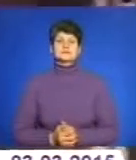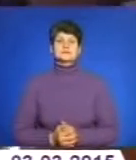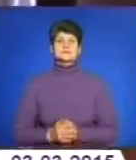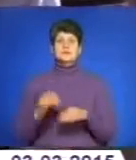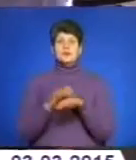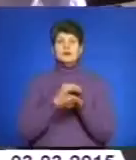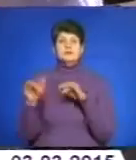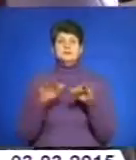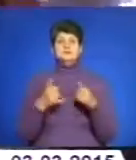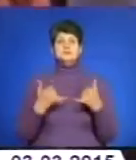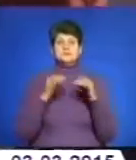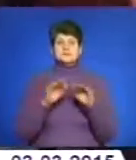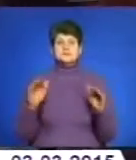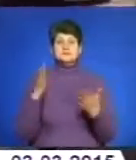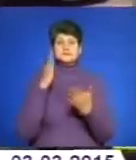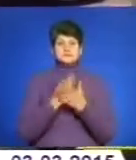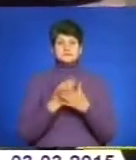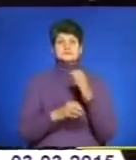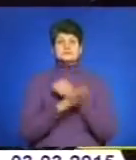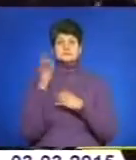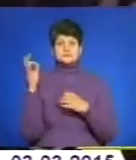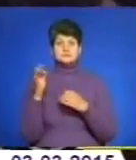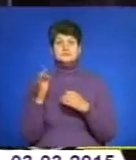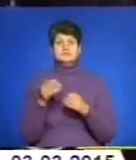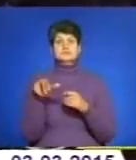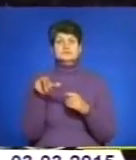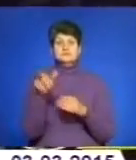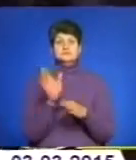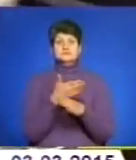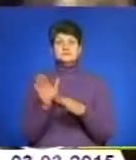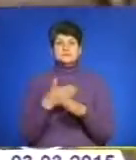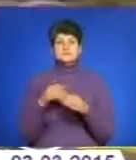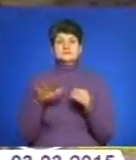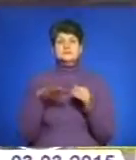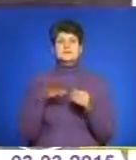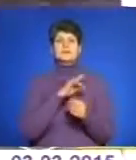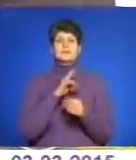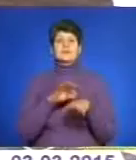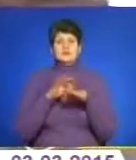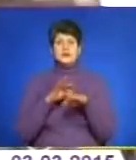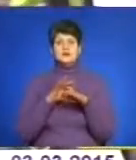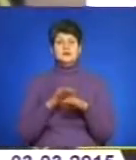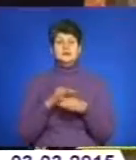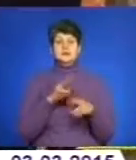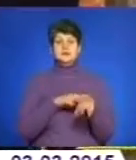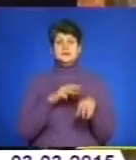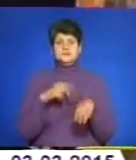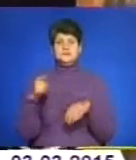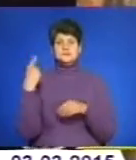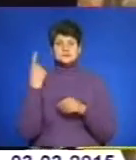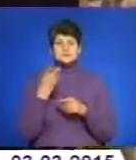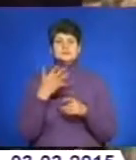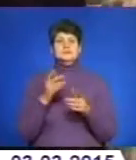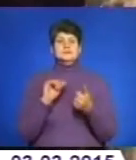Благодійну акцію для дітей, які знаходяться на сході на лінії розмежування між силами АТО та терористами, провели правоохоронці Тернопільщини. У ході